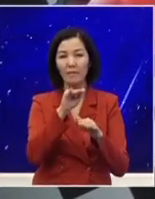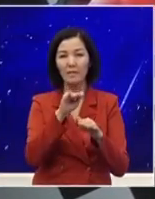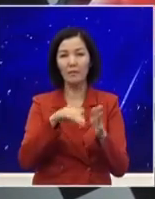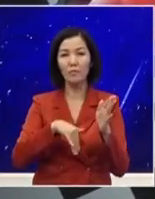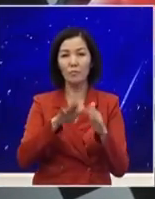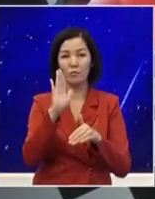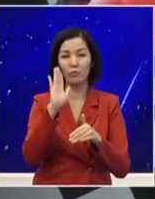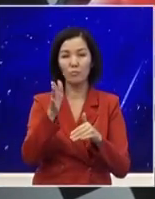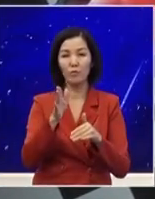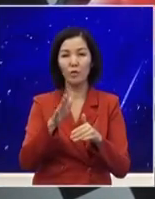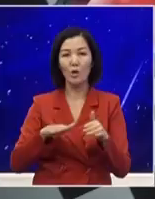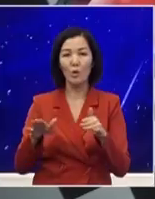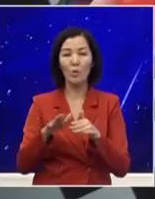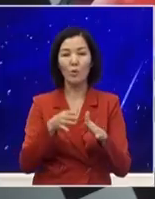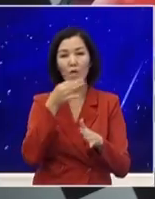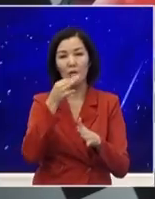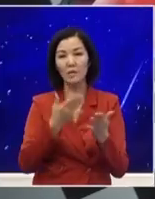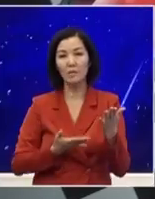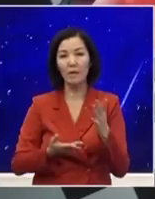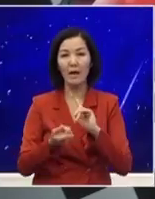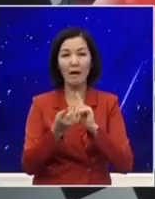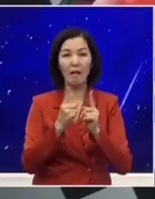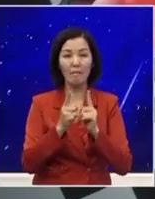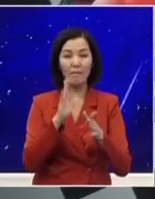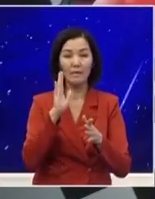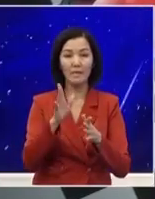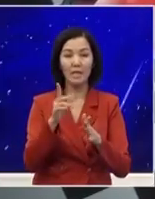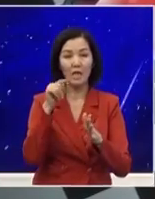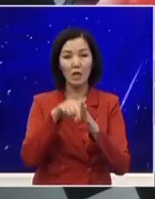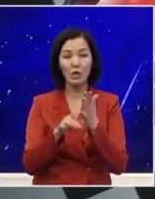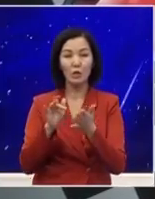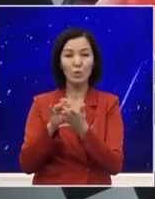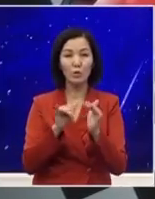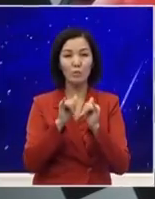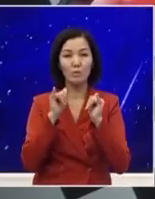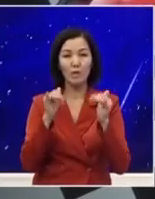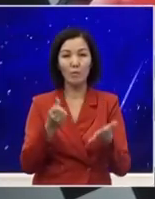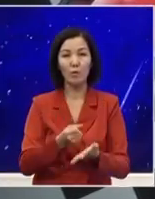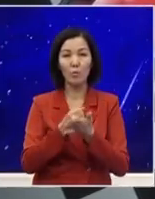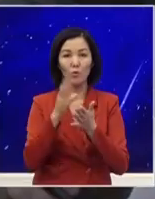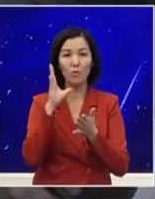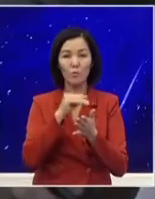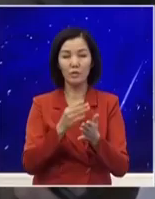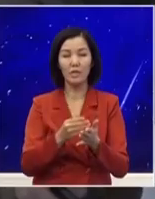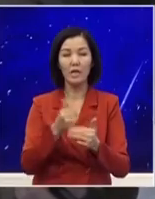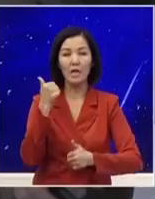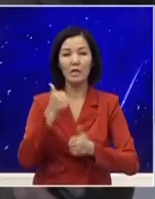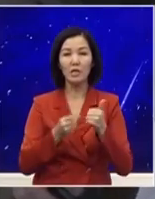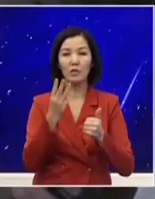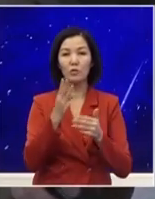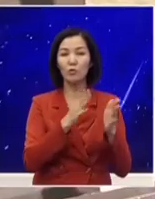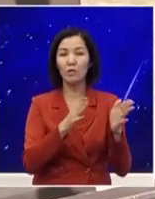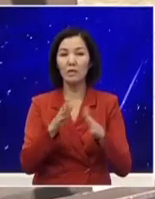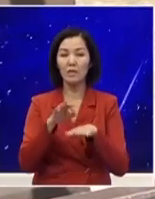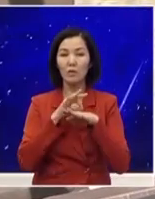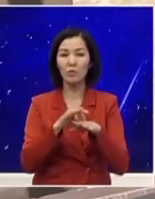Әр өңірдегілер бір-бірімен тәжірибе алмасады. Сондай-ақ еліміздің ішкі туризм дамуына қолдау көрсете алады. Жарыс үш кезеңмен